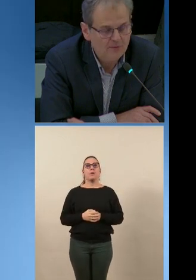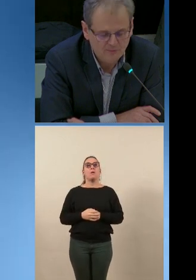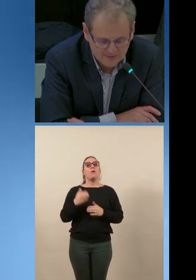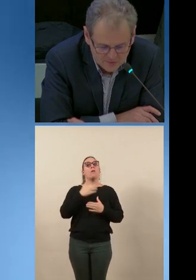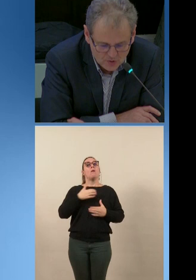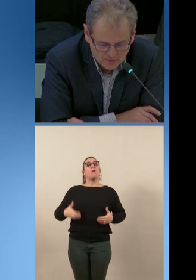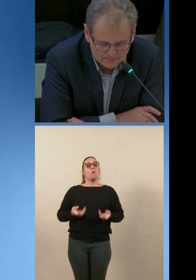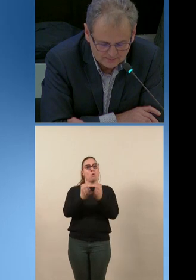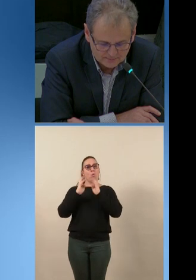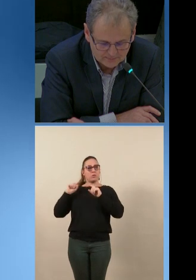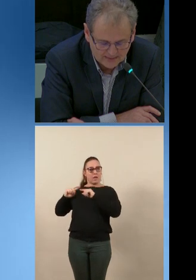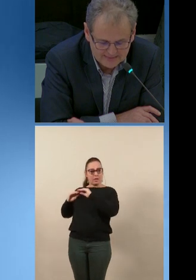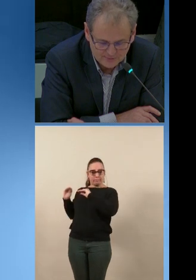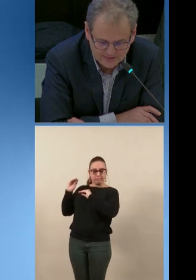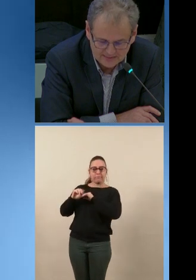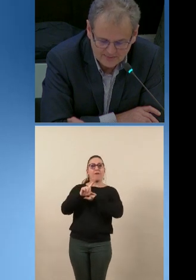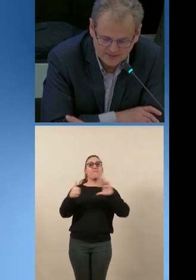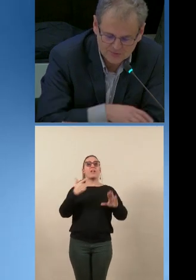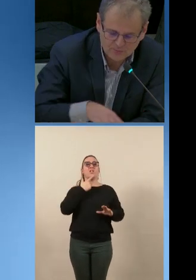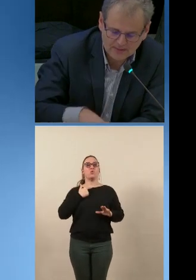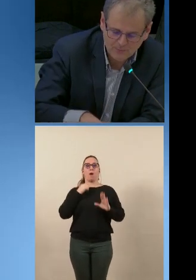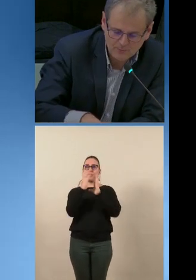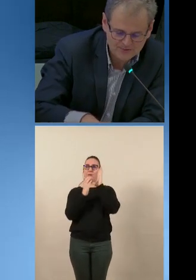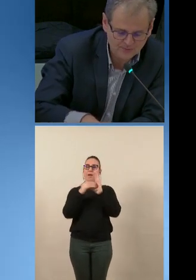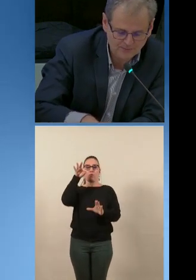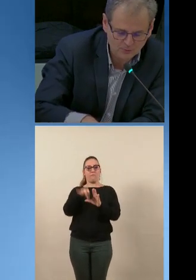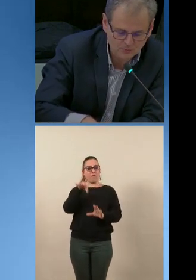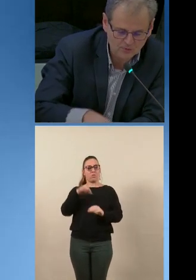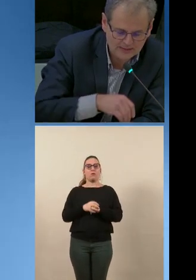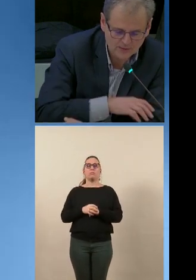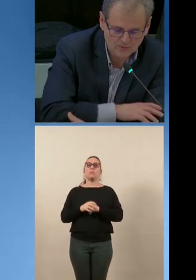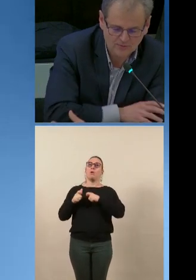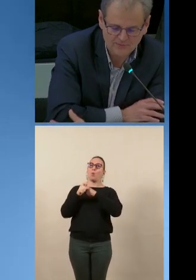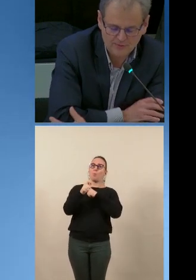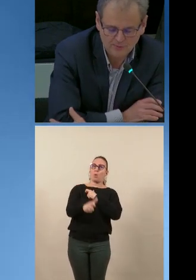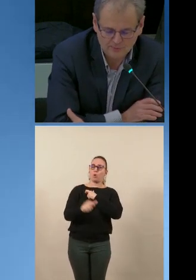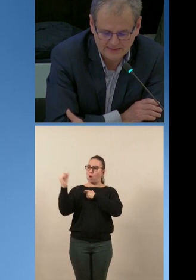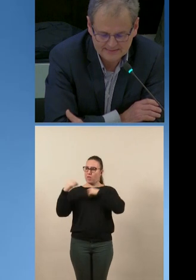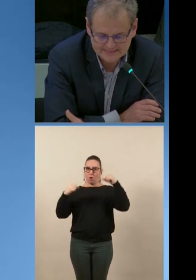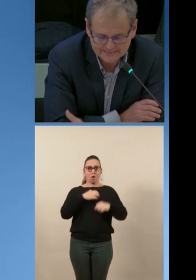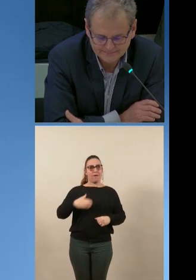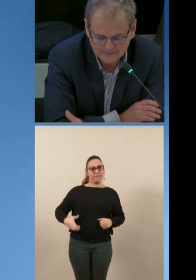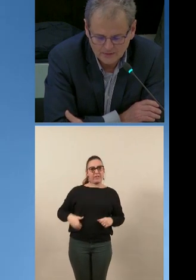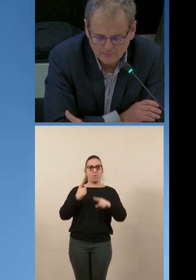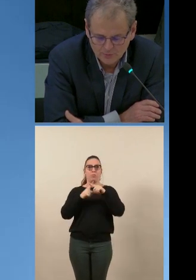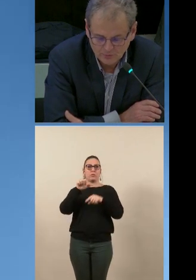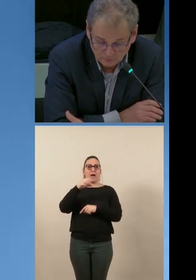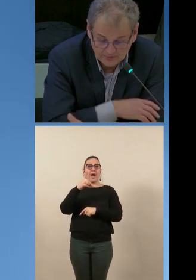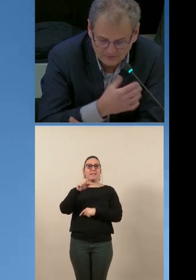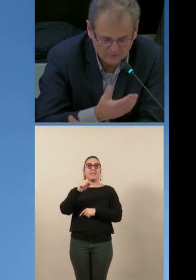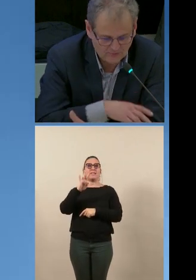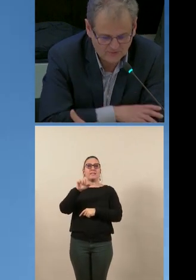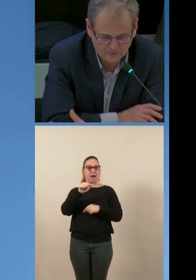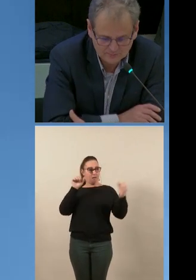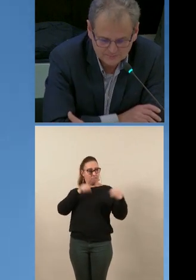municipal du 26 juin a été votée la délibération approbation d'un protocole d'accord entre la Ville de Grenoble et adestia portant sur